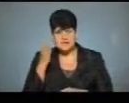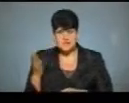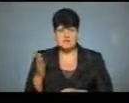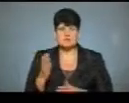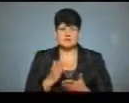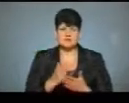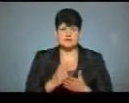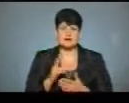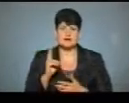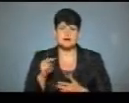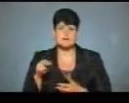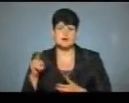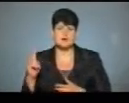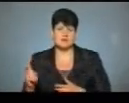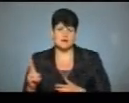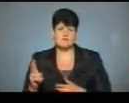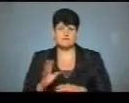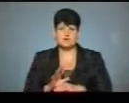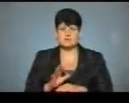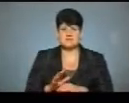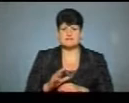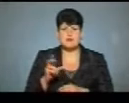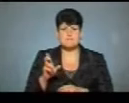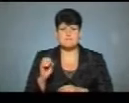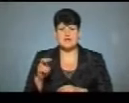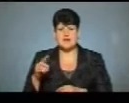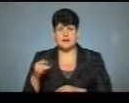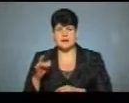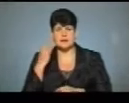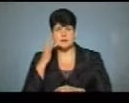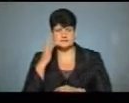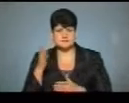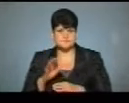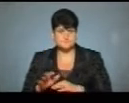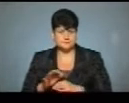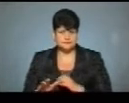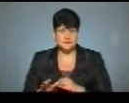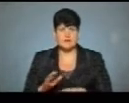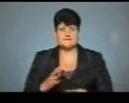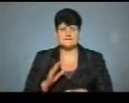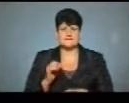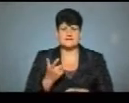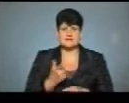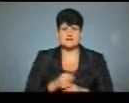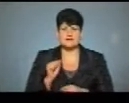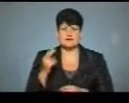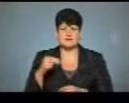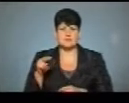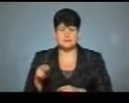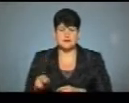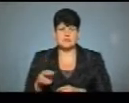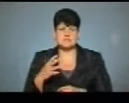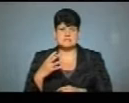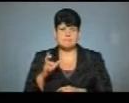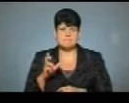є вакцини КПК, зокрема, виробництво Бельгії, виробництво Сполучених Штатів Америки. Вакцина АДП, виробництво